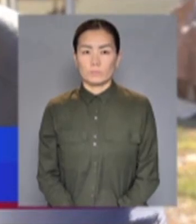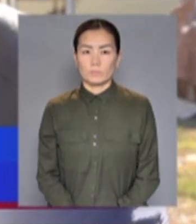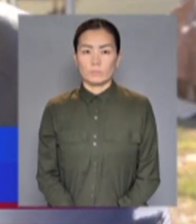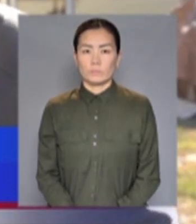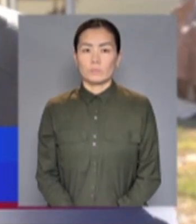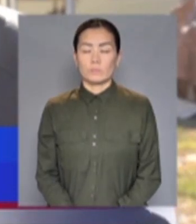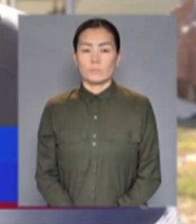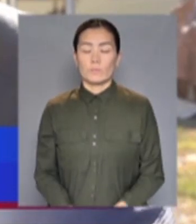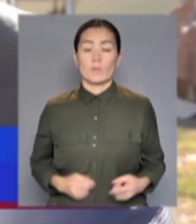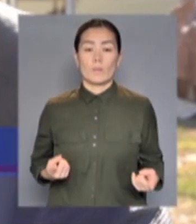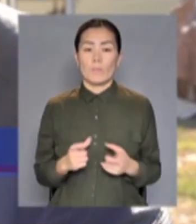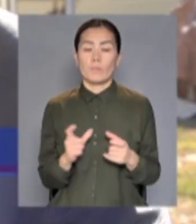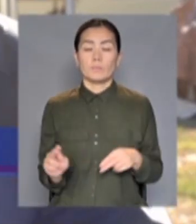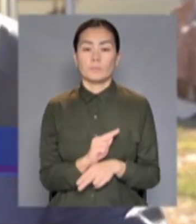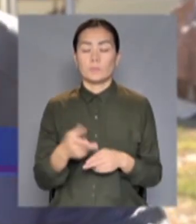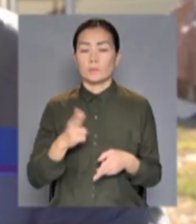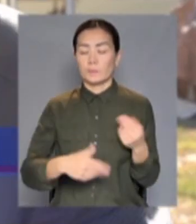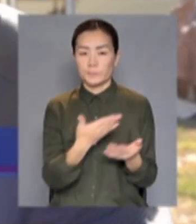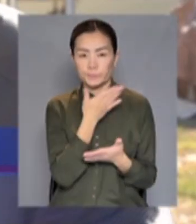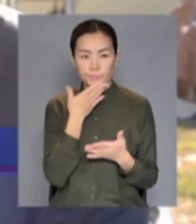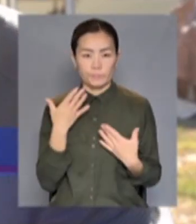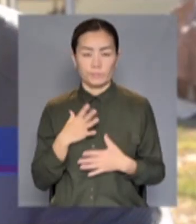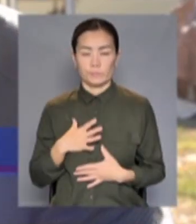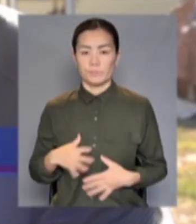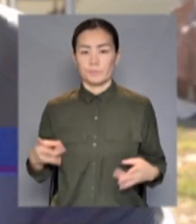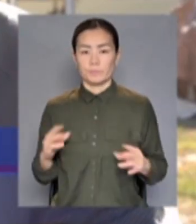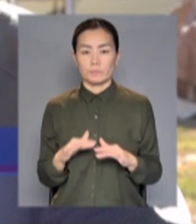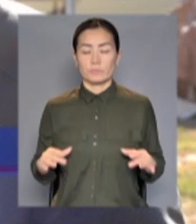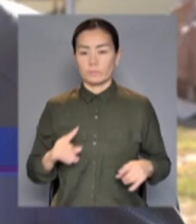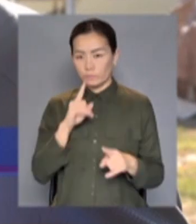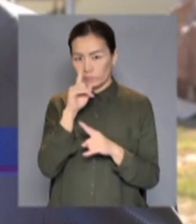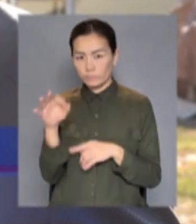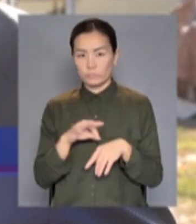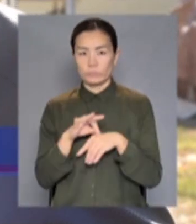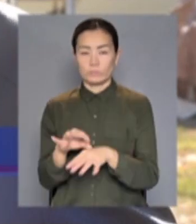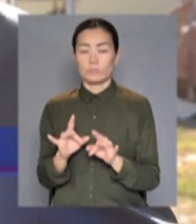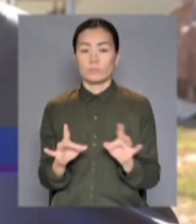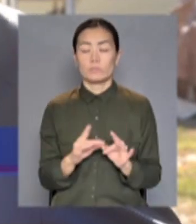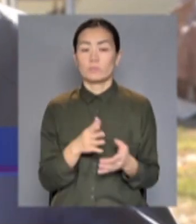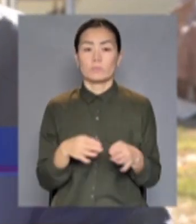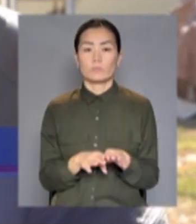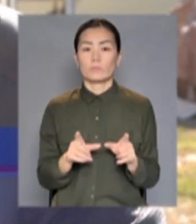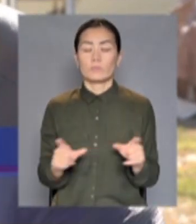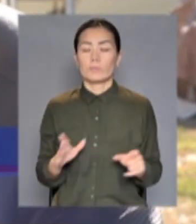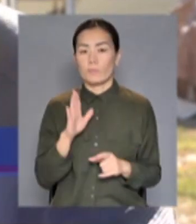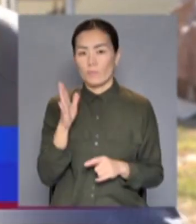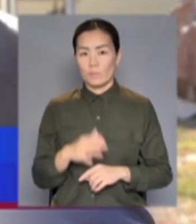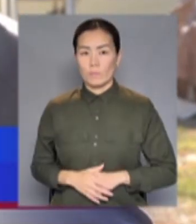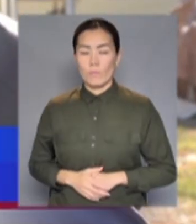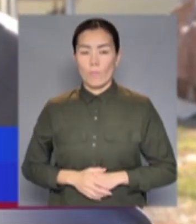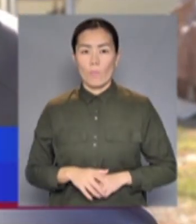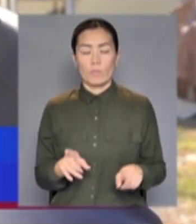условиях из-за того что ремонт не закончился нам приходится возить детей туда-сюда говорили что закроют нае